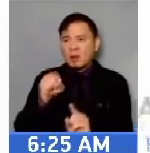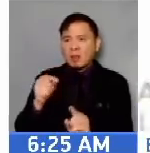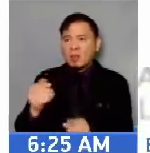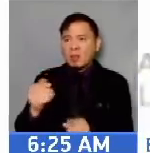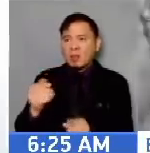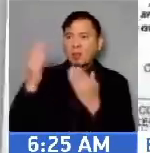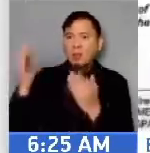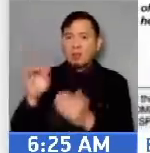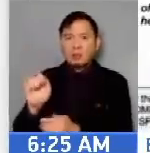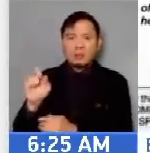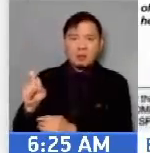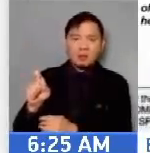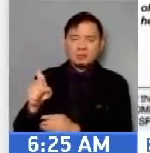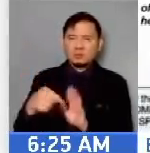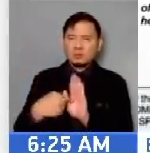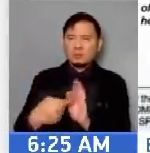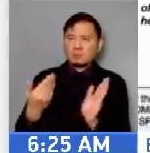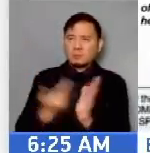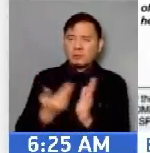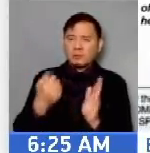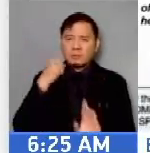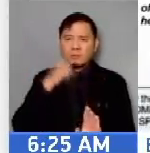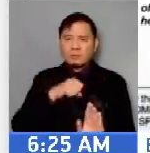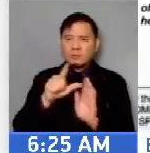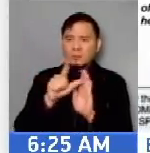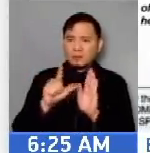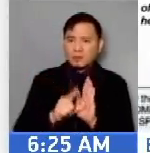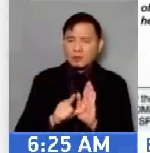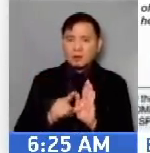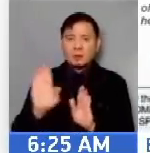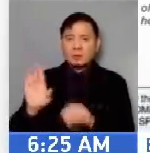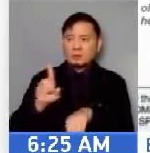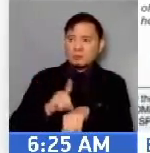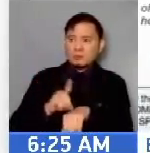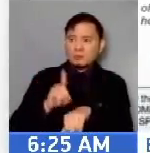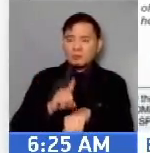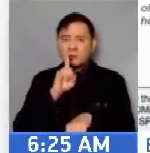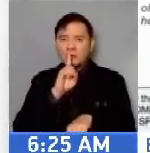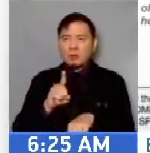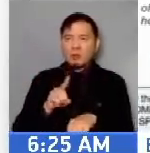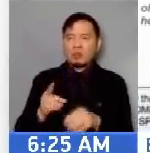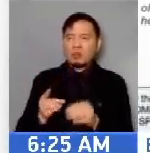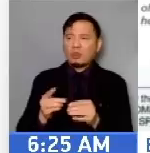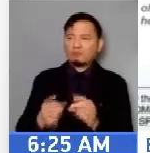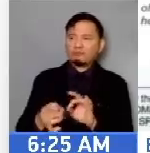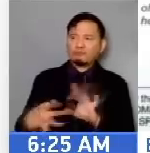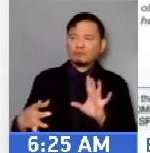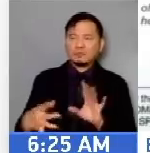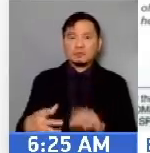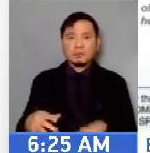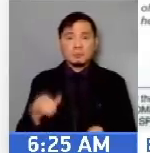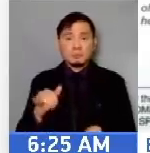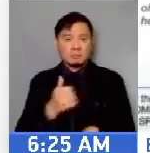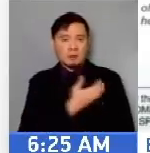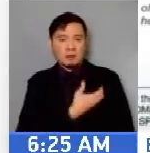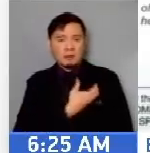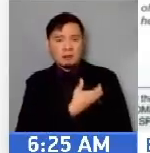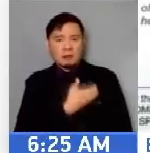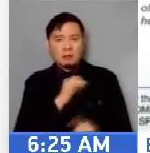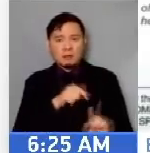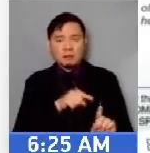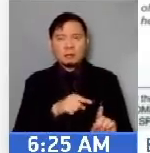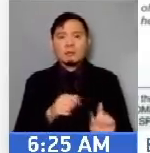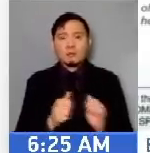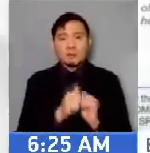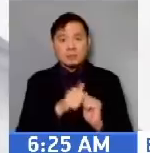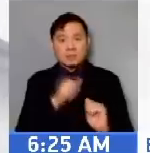at pag-iwas sa mga tungkulin na indikasyon daw ng moral turpitude. Giit din nila ang pagkakakonvict kay Marcos sa paglabag